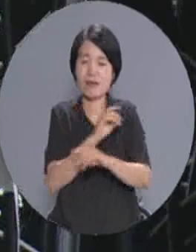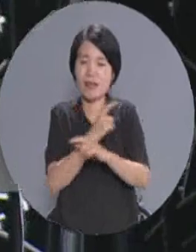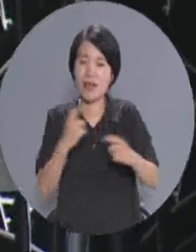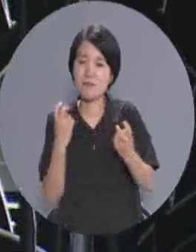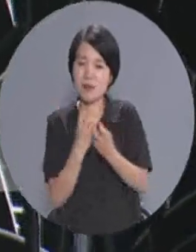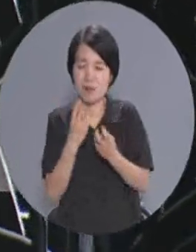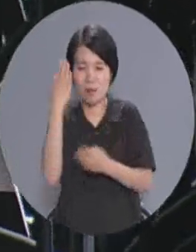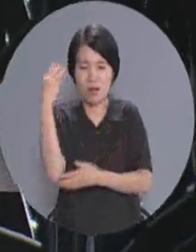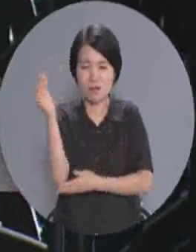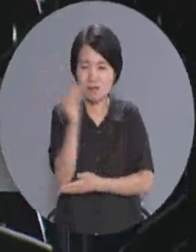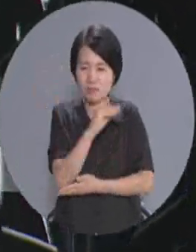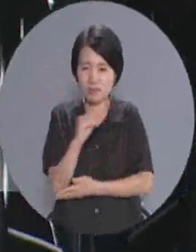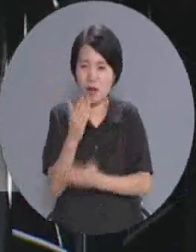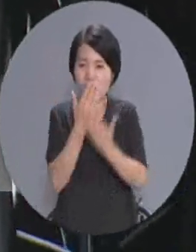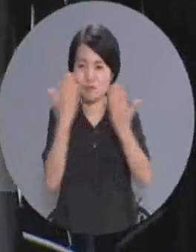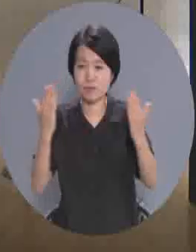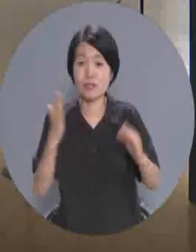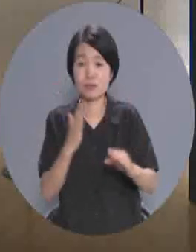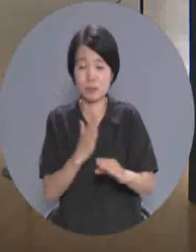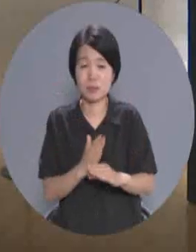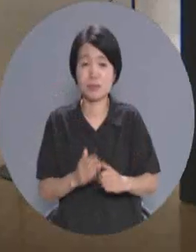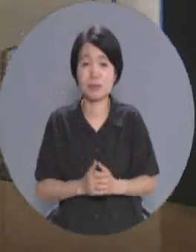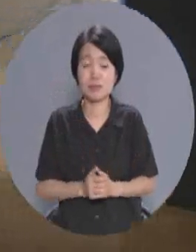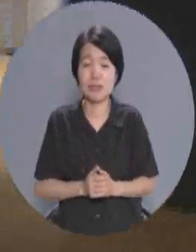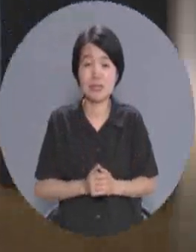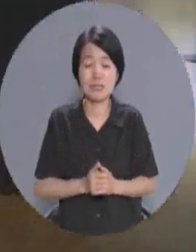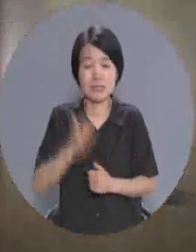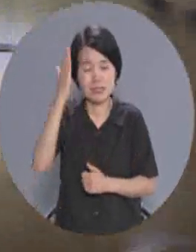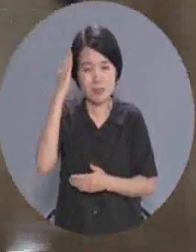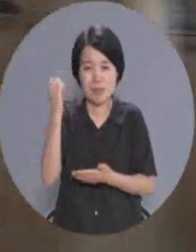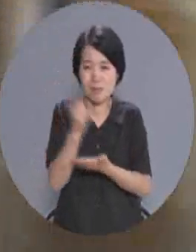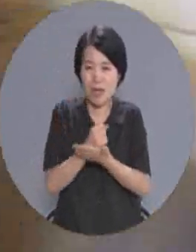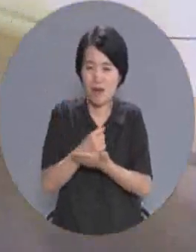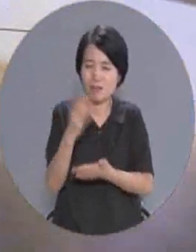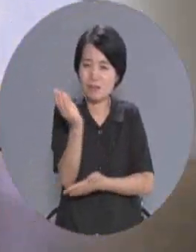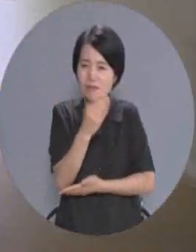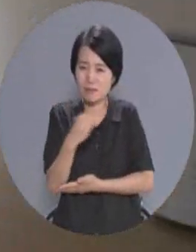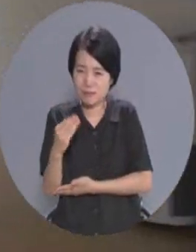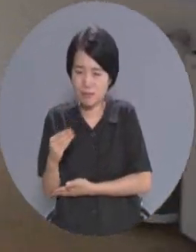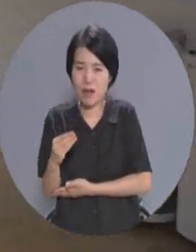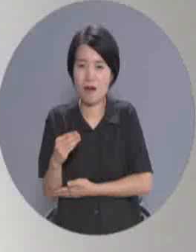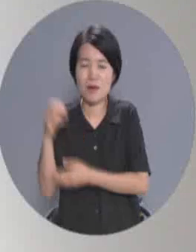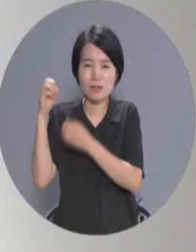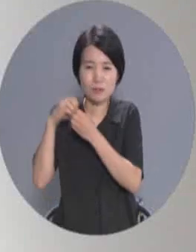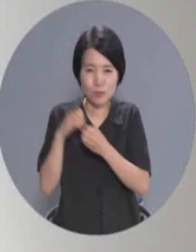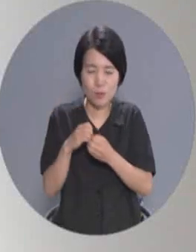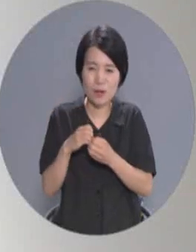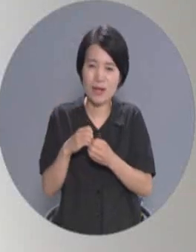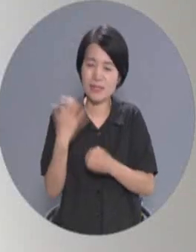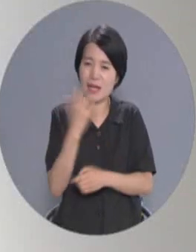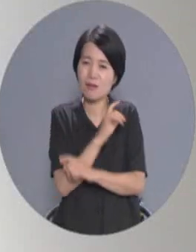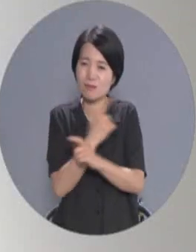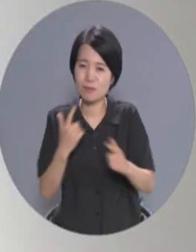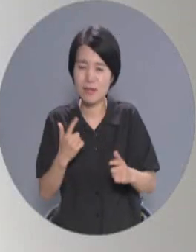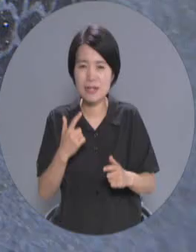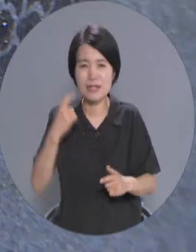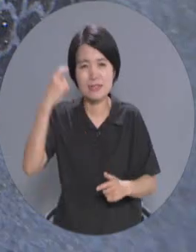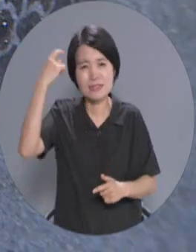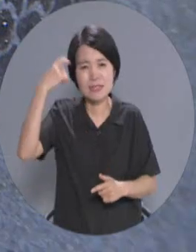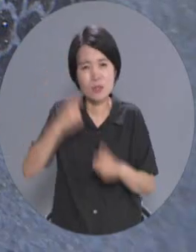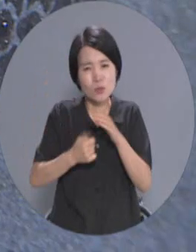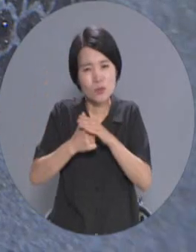기법의 수묵 작품들이 전시됐습니다. 검은 먹을 이용한 전통 수묵화부터 채색화, 독특한 질감을